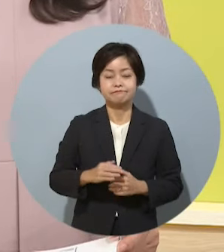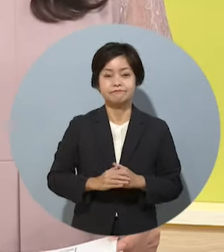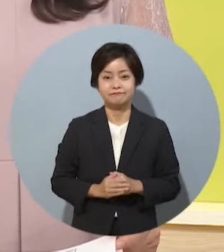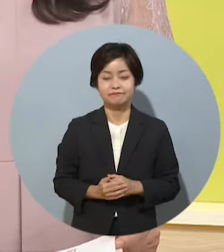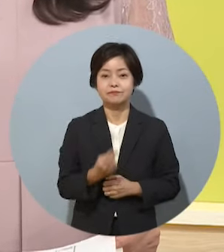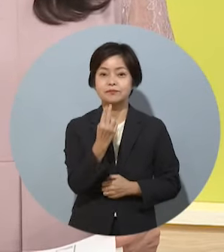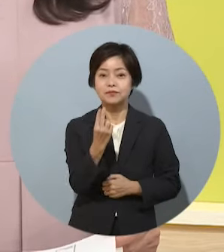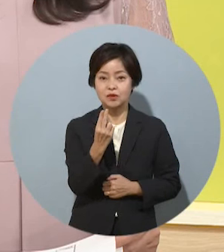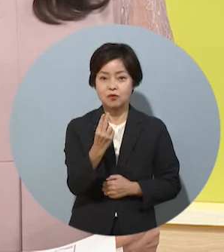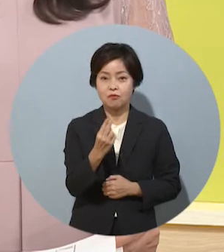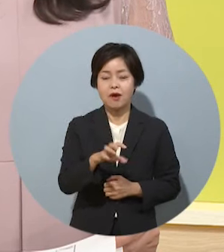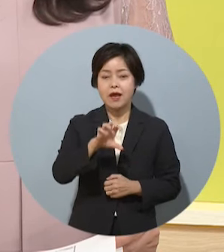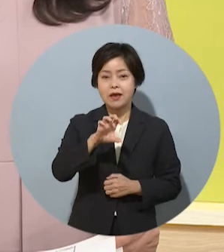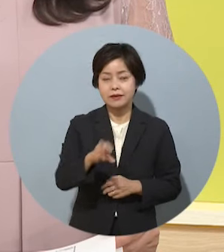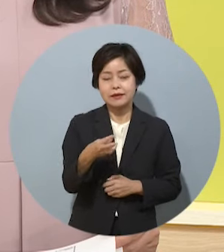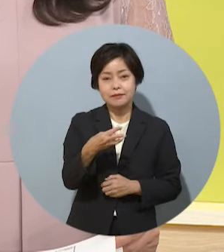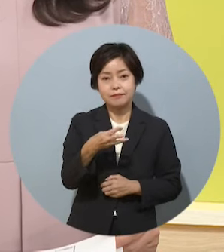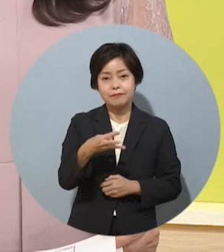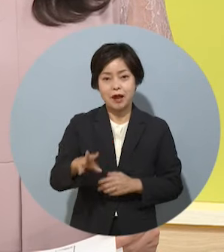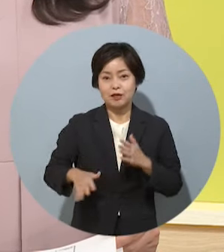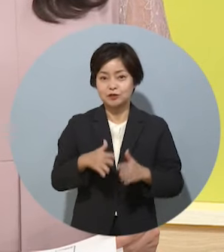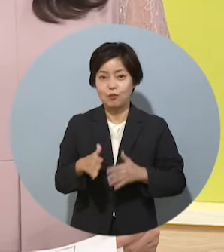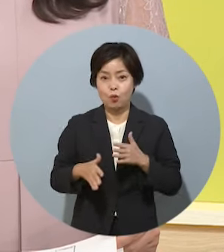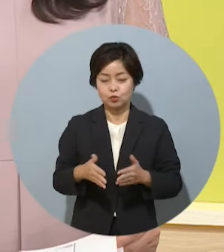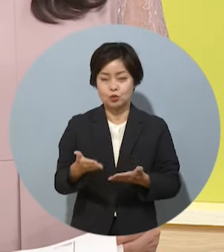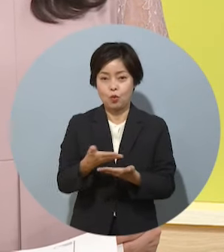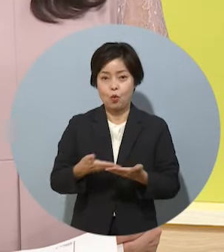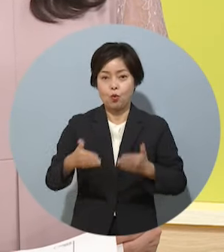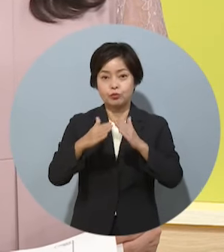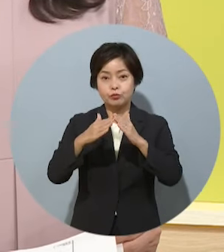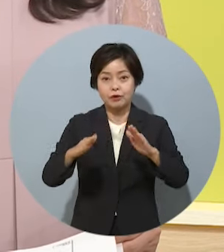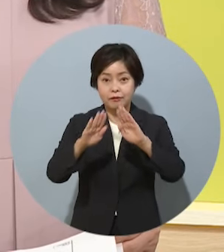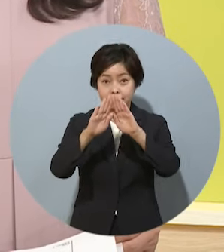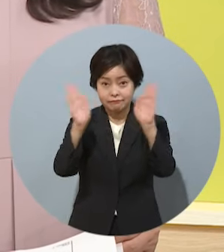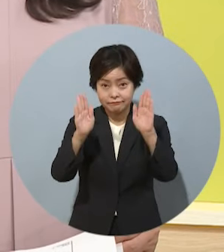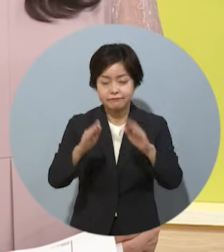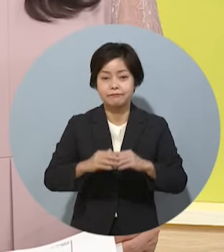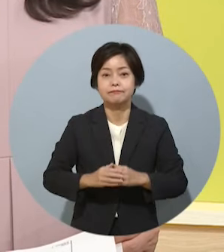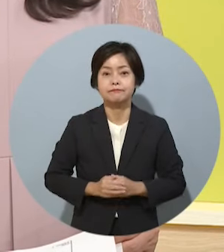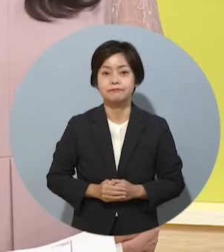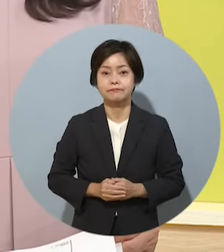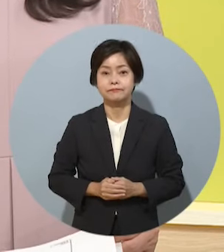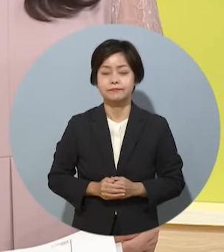都は e パラスポーツ交流会イベントを開催します。